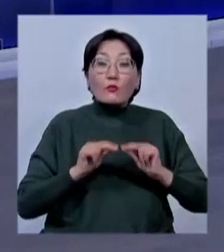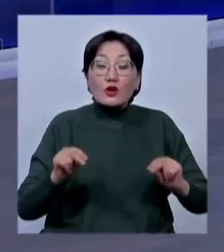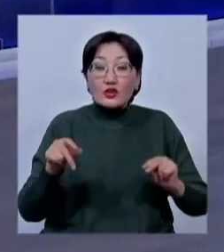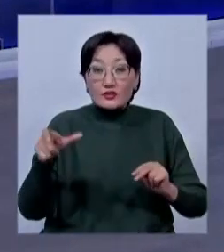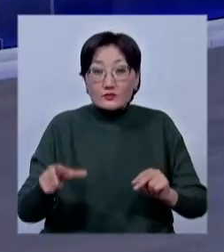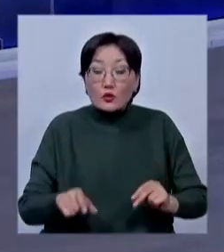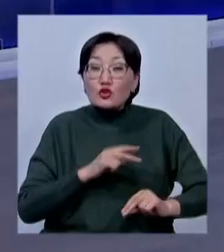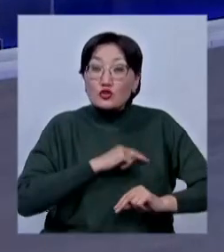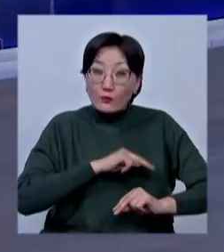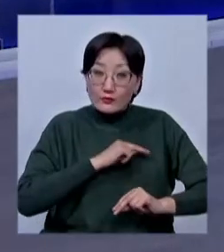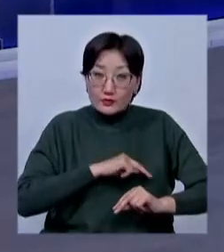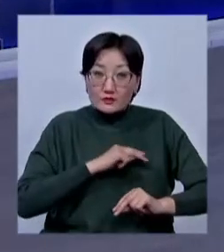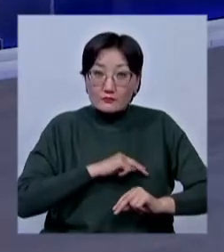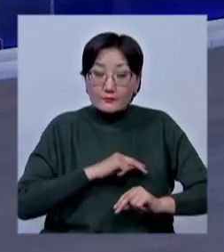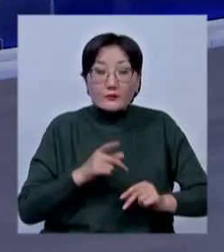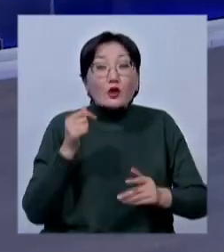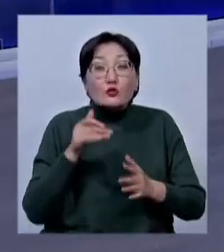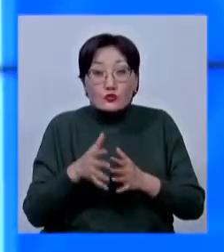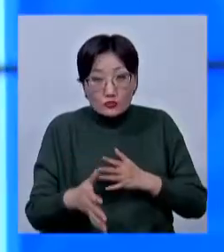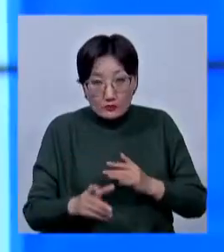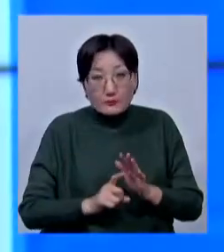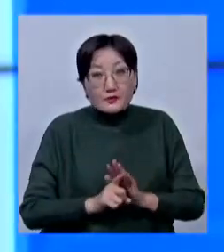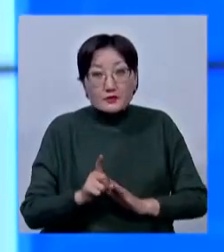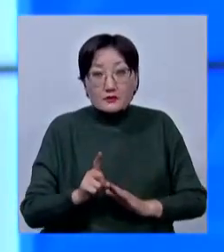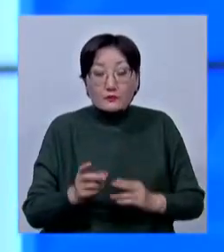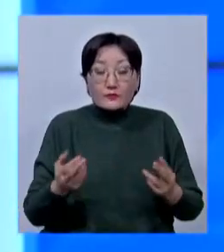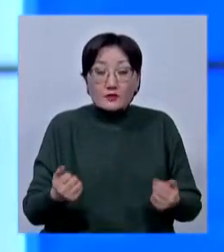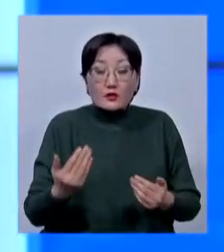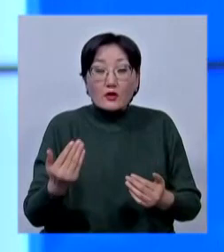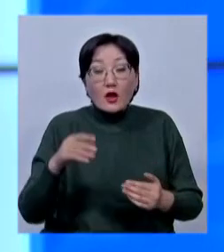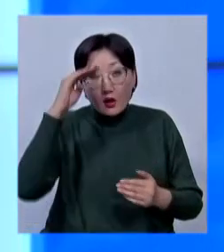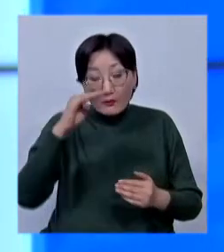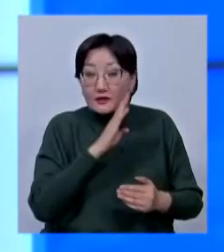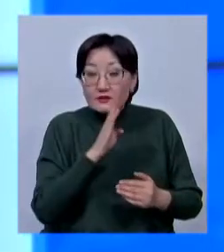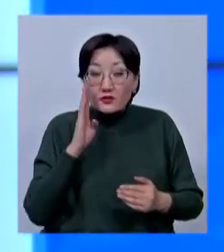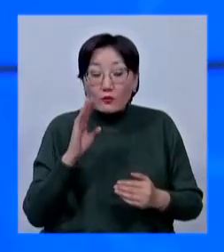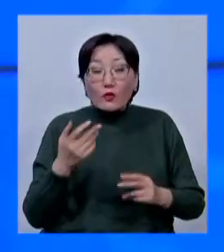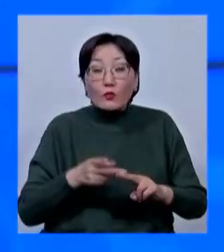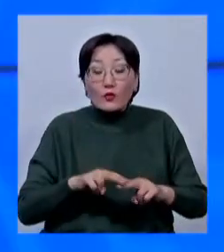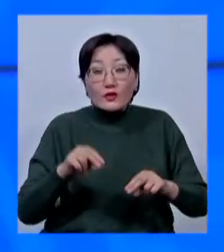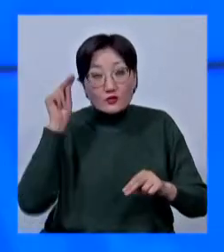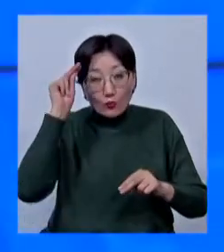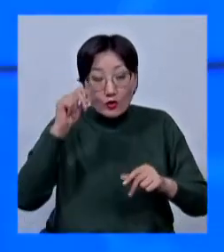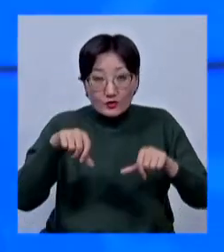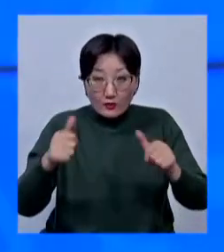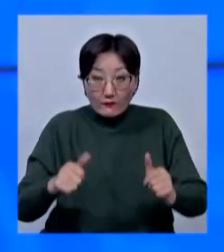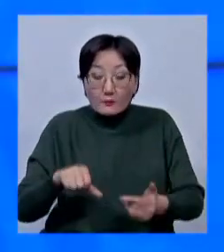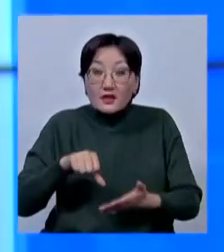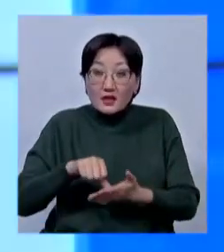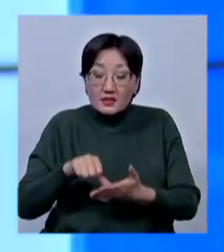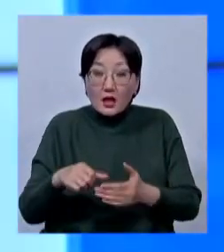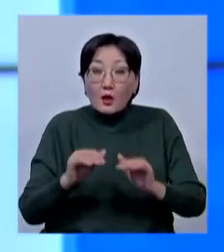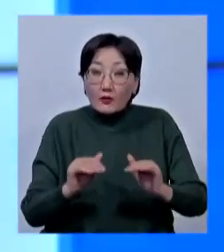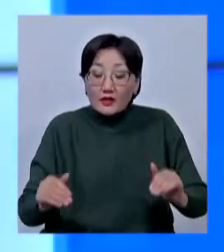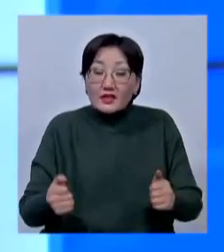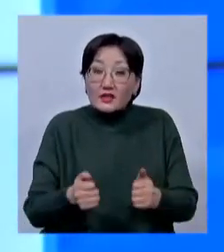мұғалімдердің қызметін түсінетін болды. Олар өздері сол оқу үрдісіне қатысып, басында болып,